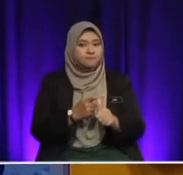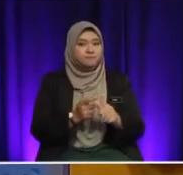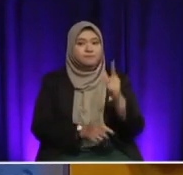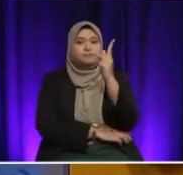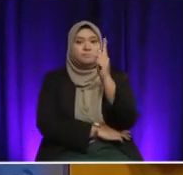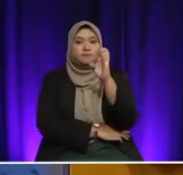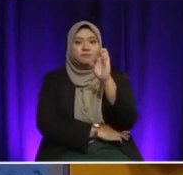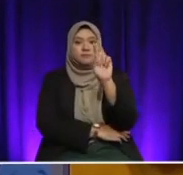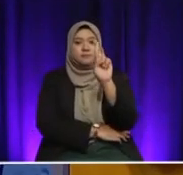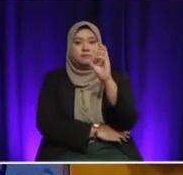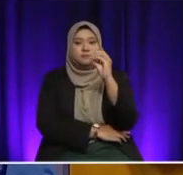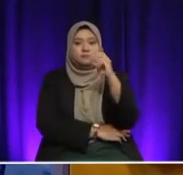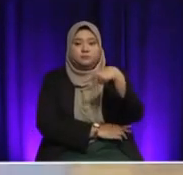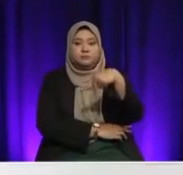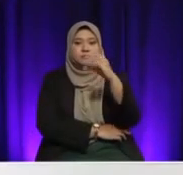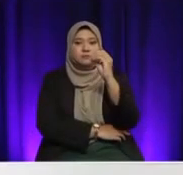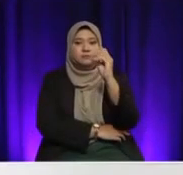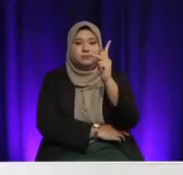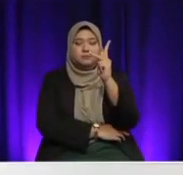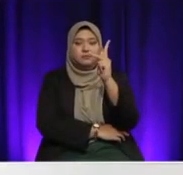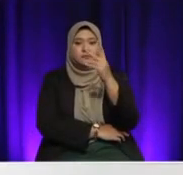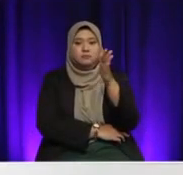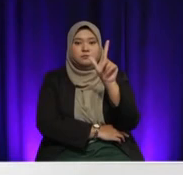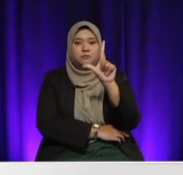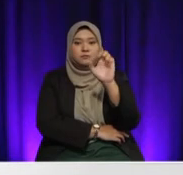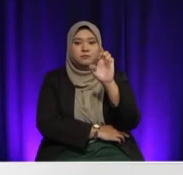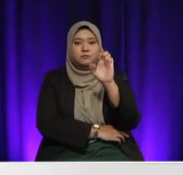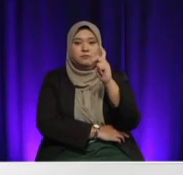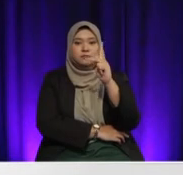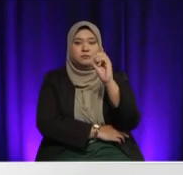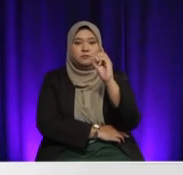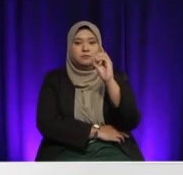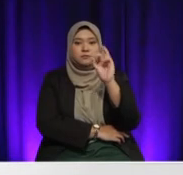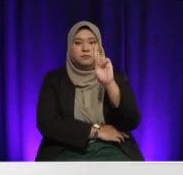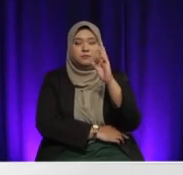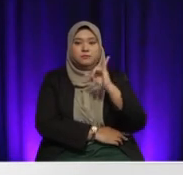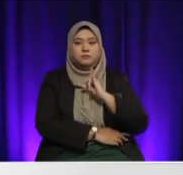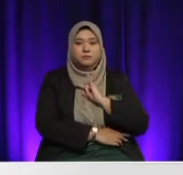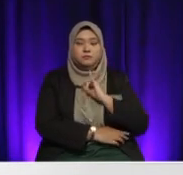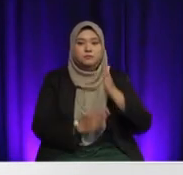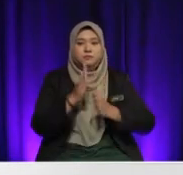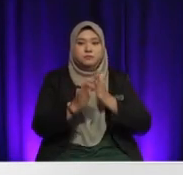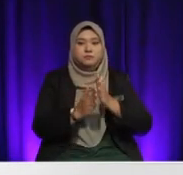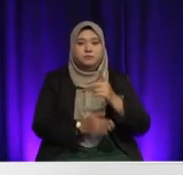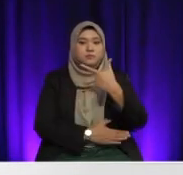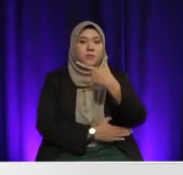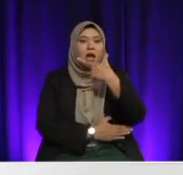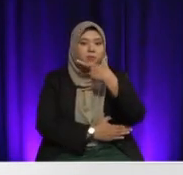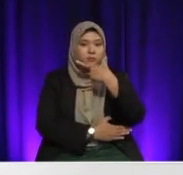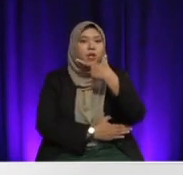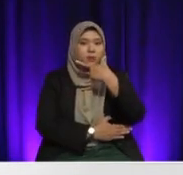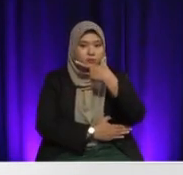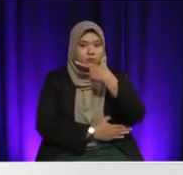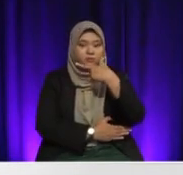jadi memang kita akan gunakan isi ikan. Untuk keropok leko kita guna tepung sagu. Lepas tu ada gula, garam, MSG. Ini untuk